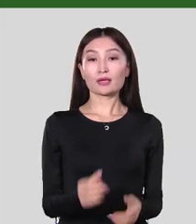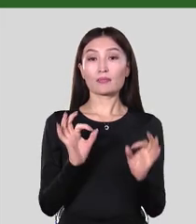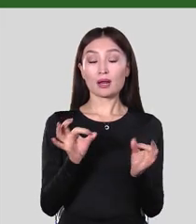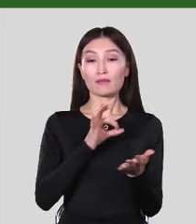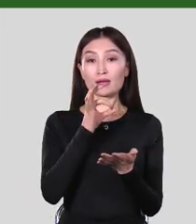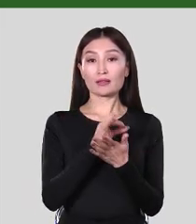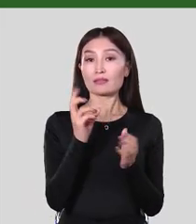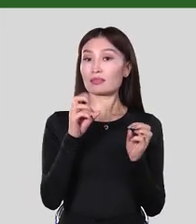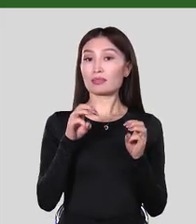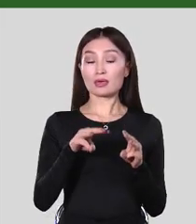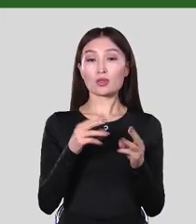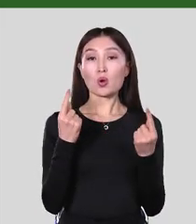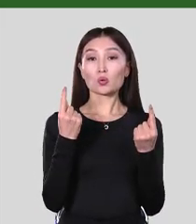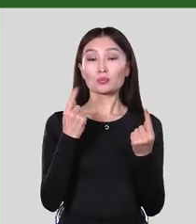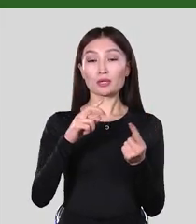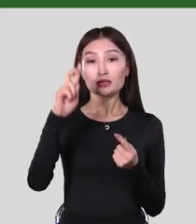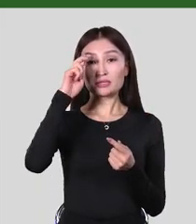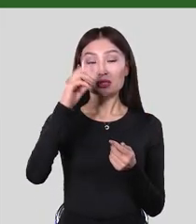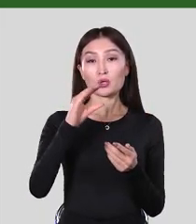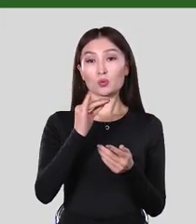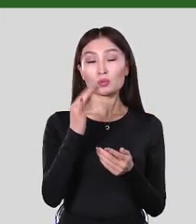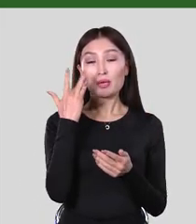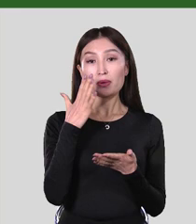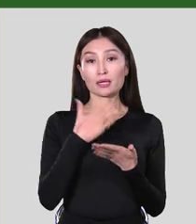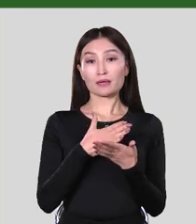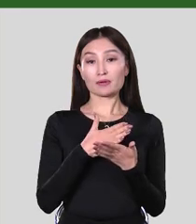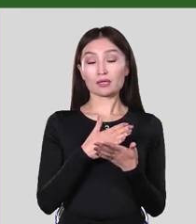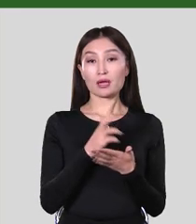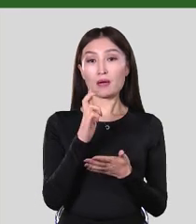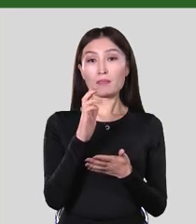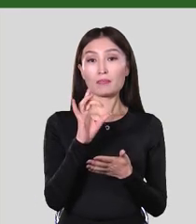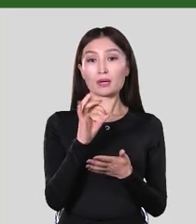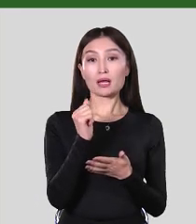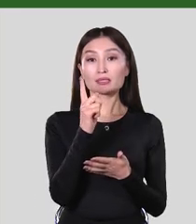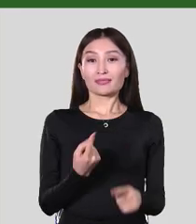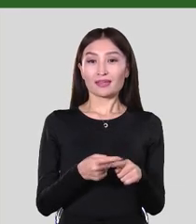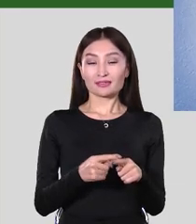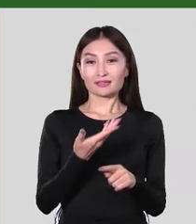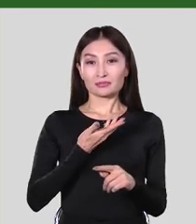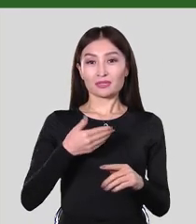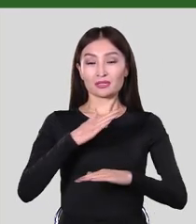Правильный ответ – нет. Крупнейшей страной в Южной Америке является Бразилия.